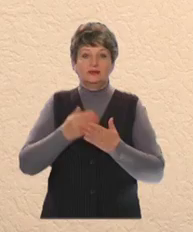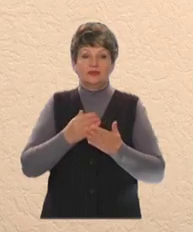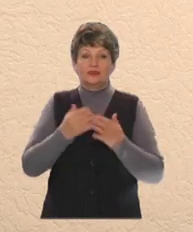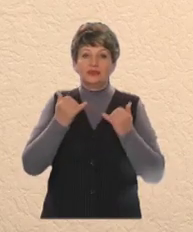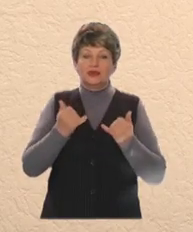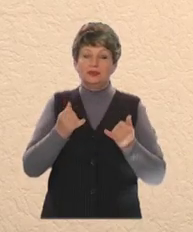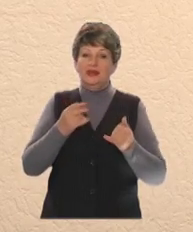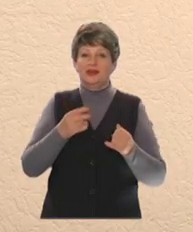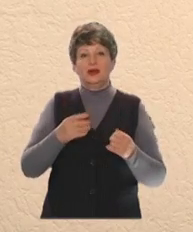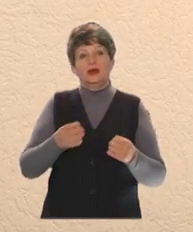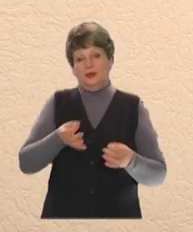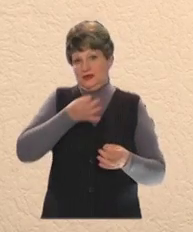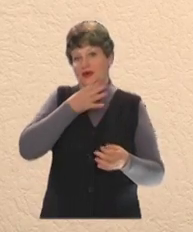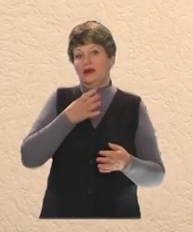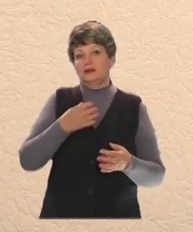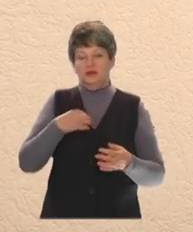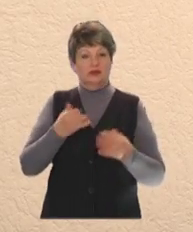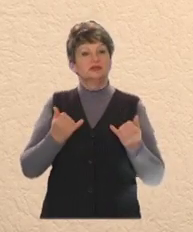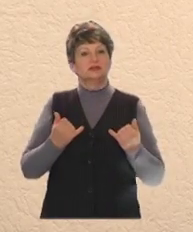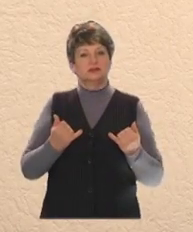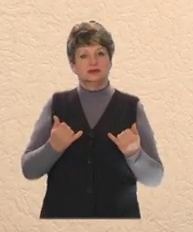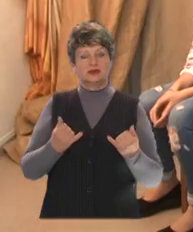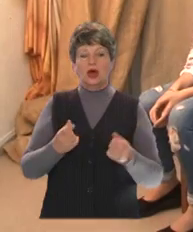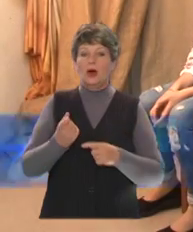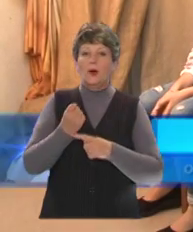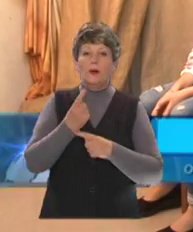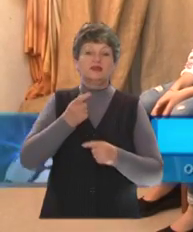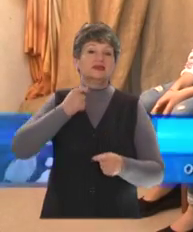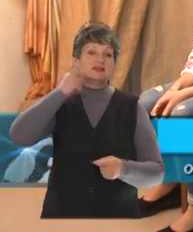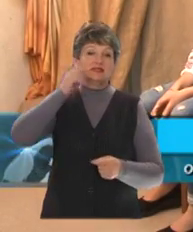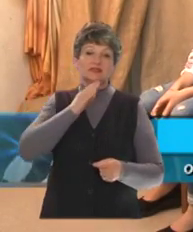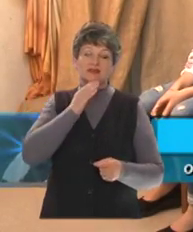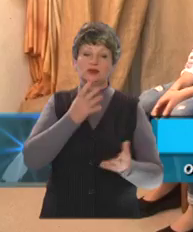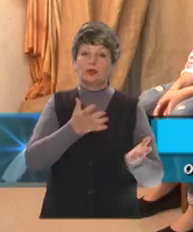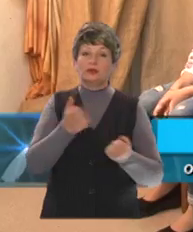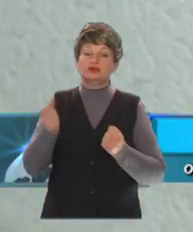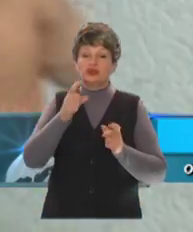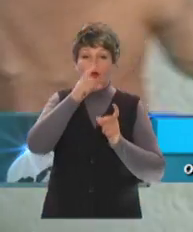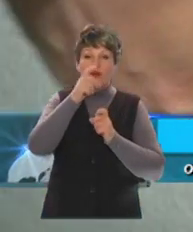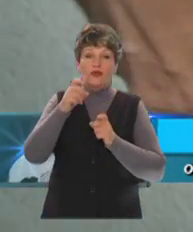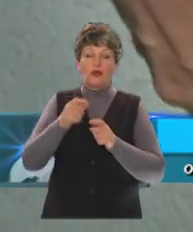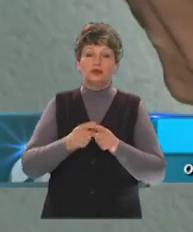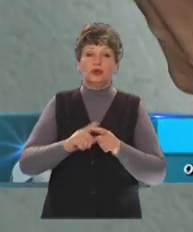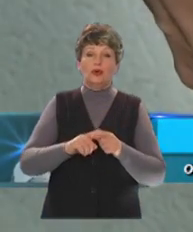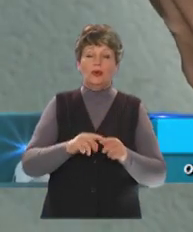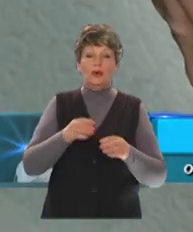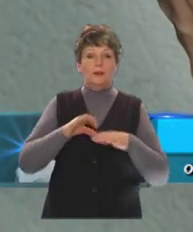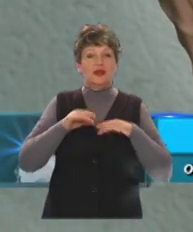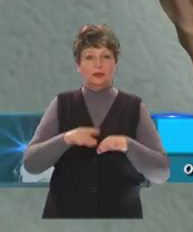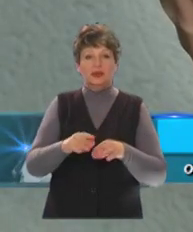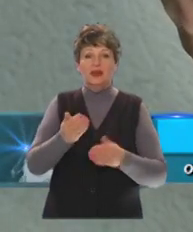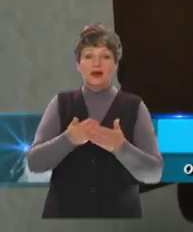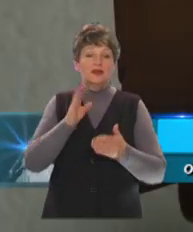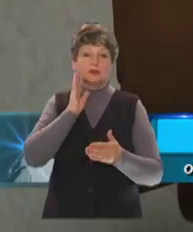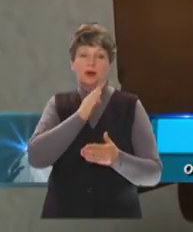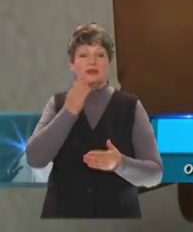навпаки тепер виділяю, і мені вони стали подобатися. 11-річна Дарина отримала фотосесію в подарунок від мами. Каже,